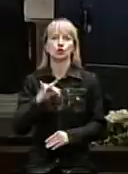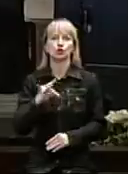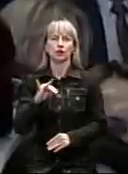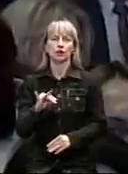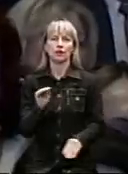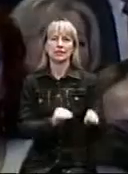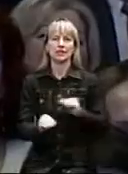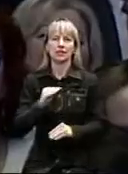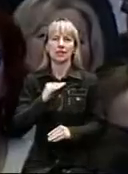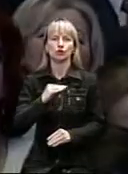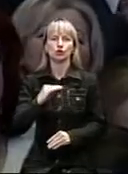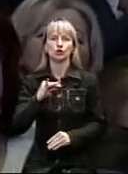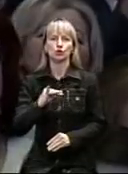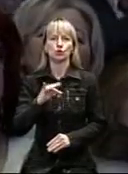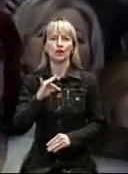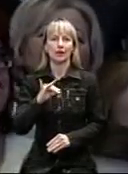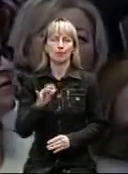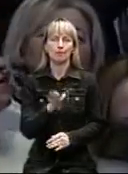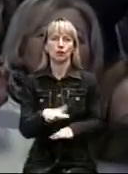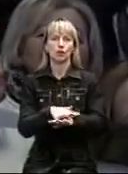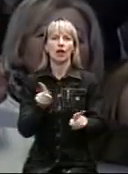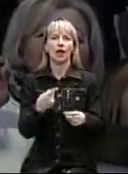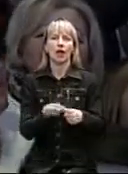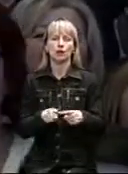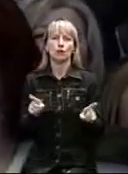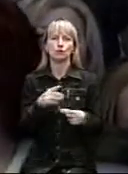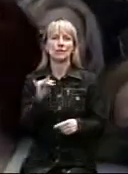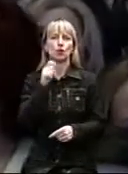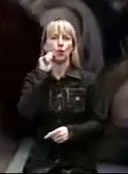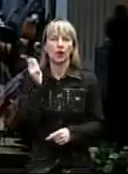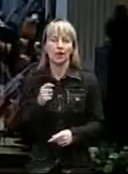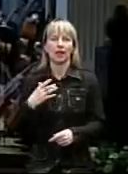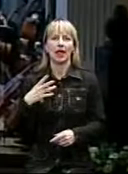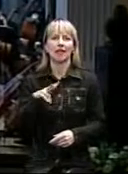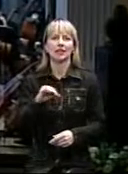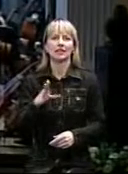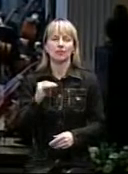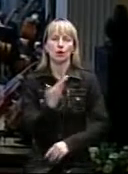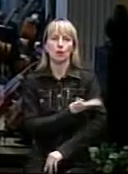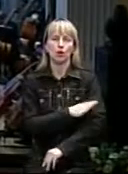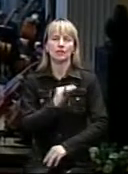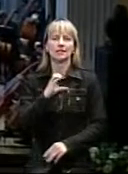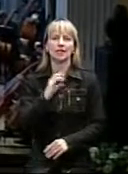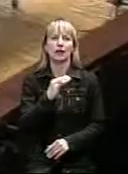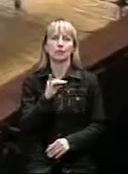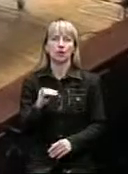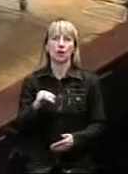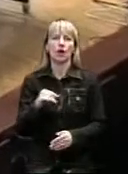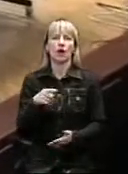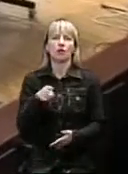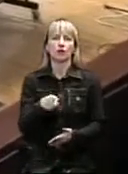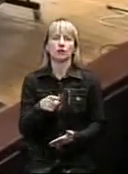Склад журі також міжнародний. Це музиканти з України, Литви, Польщі та Сербії. Вони не лише оцінювали конкурсантів, а